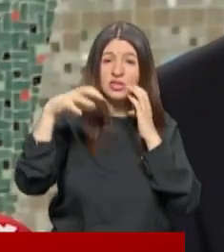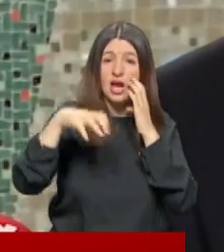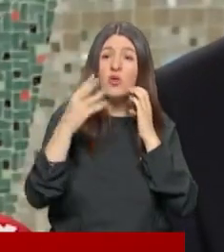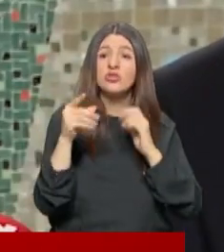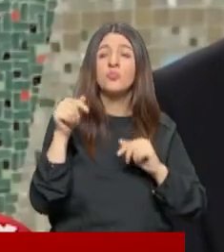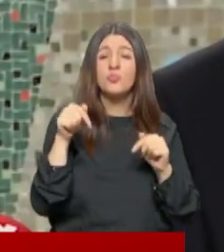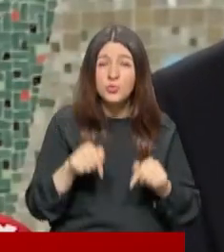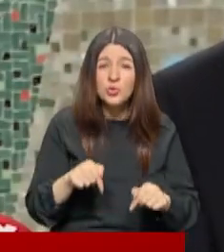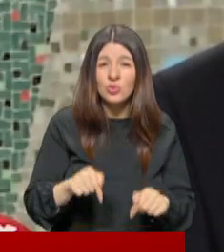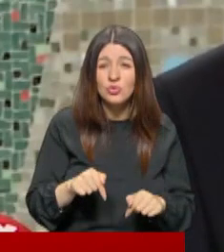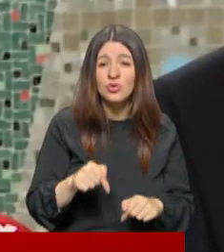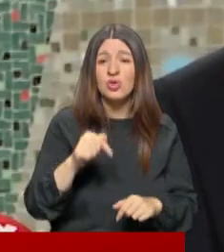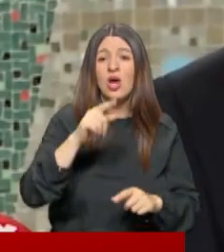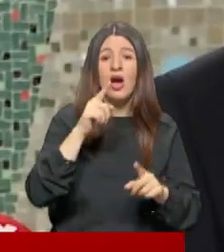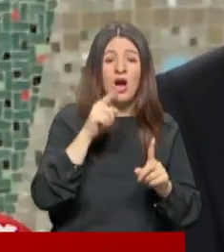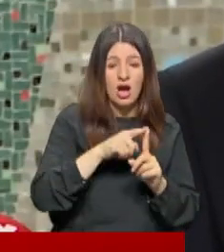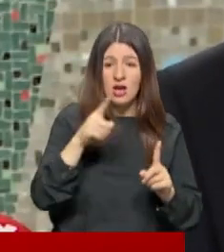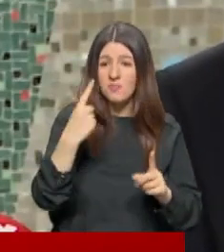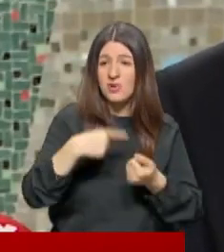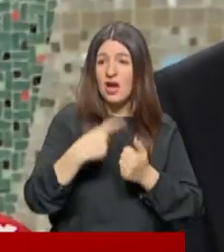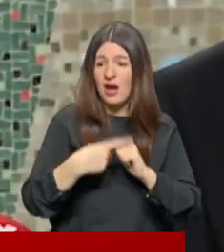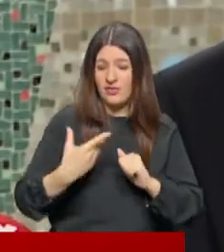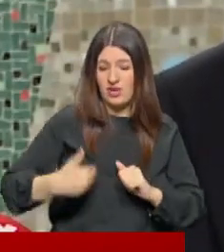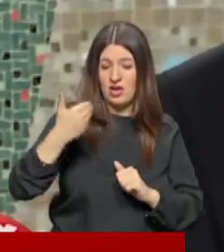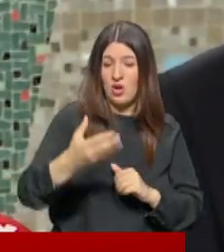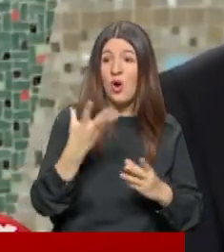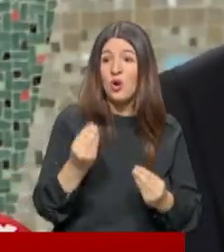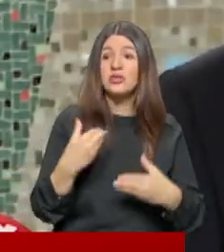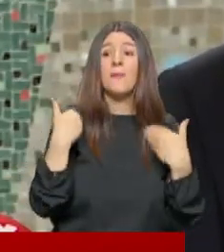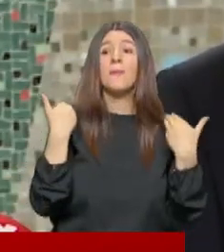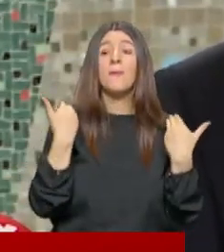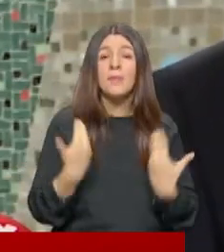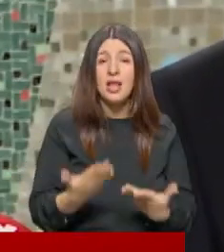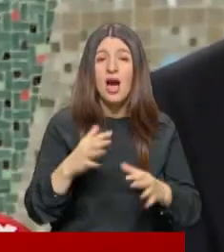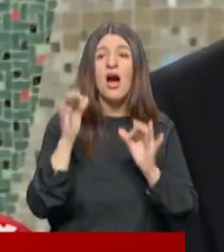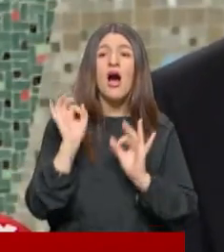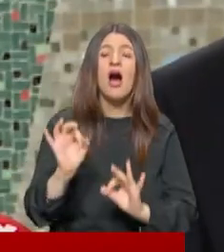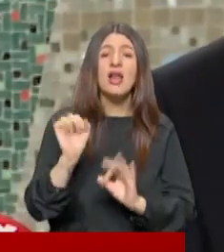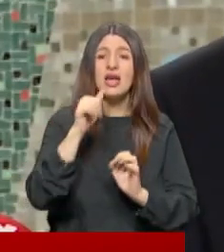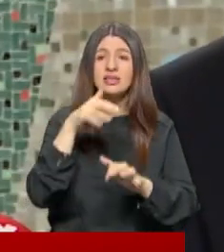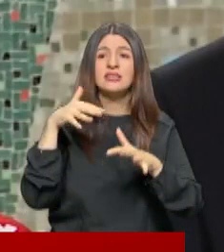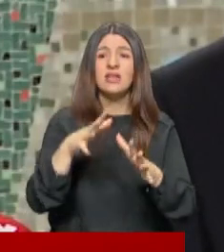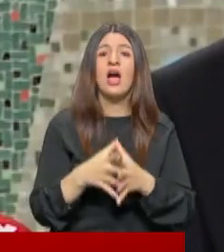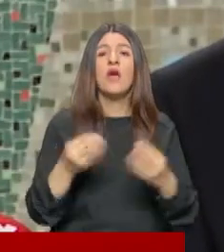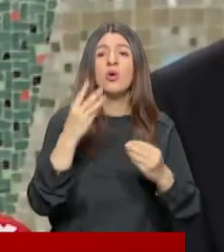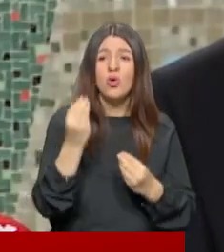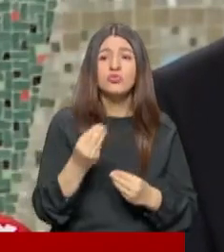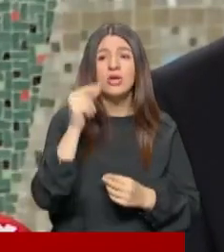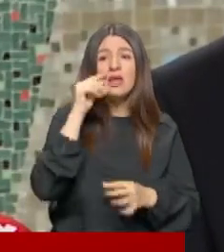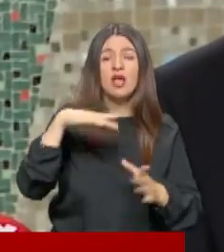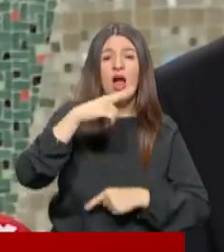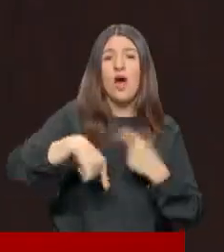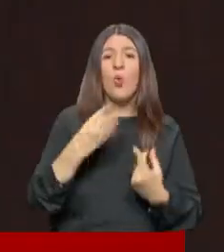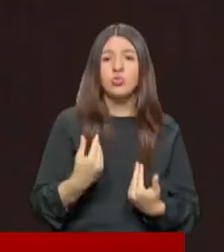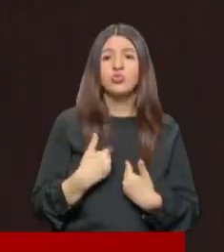yağsa bugün aradan bir hafta geçtikten sonra bile hala selde kaybolmuş insanlarımızı